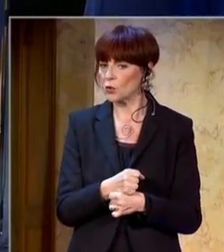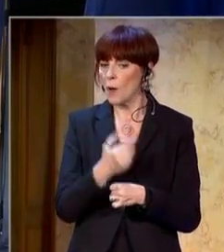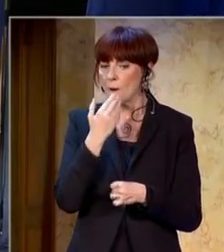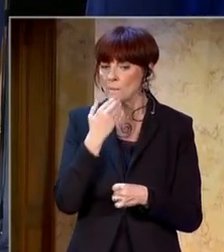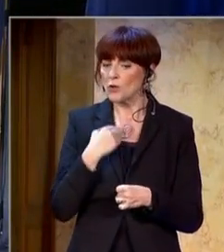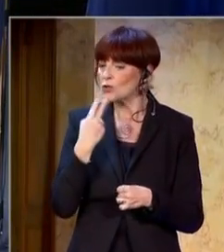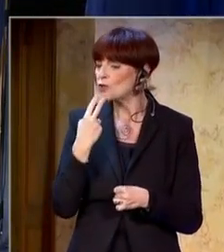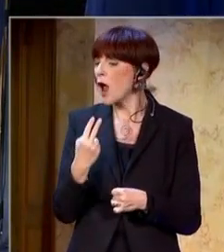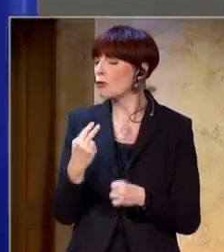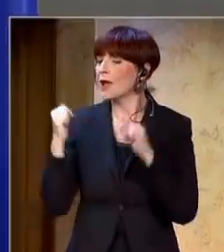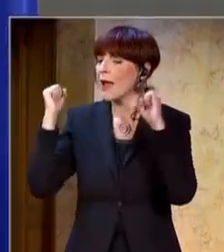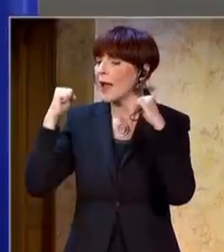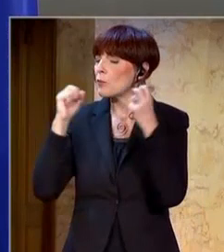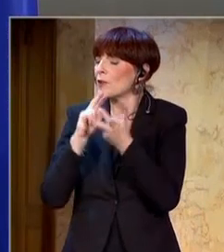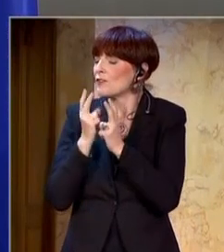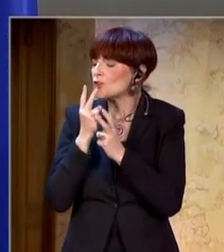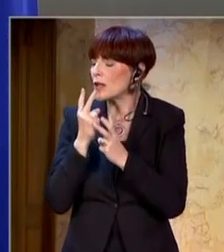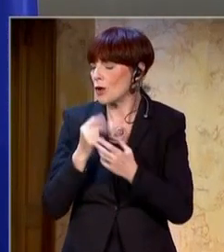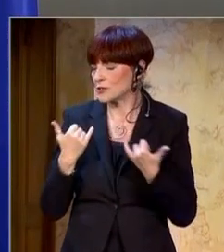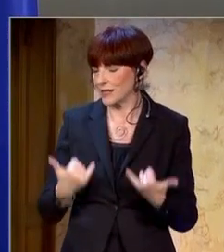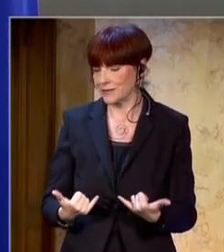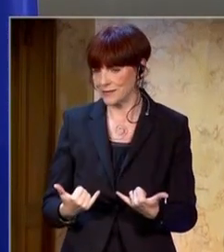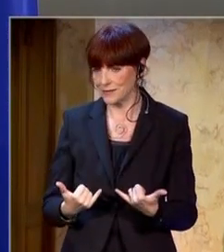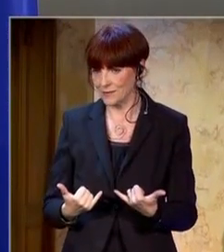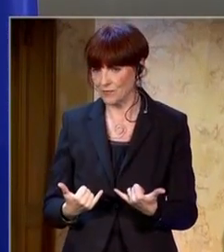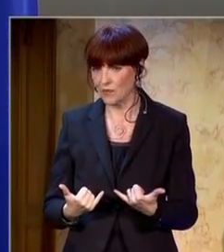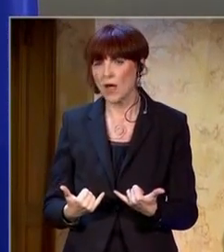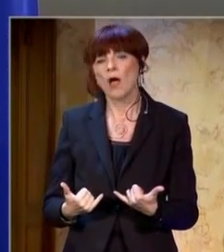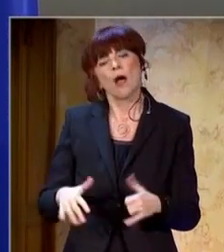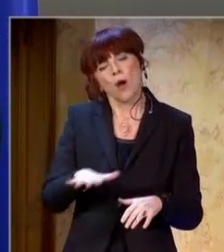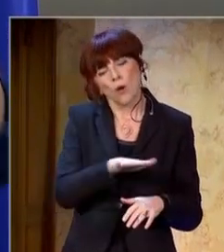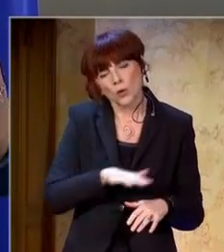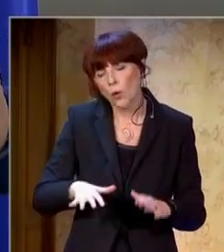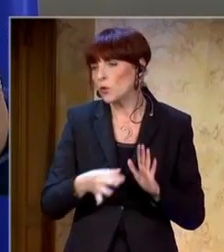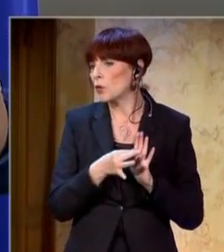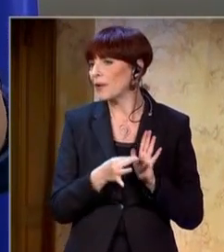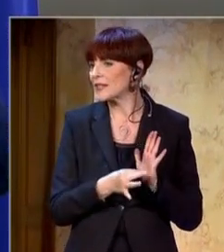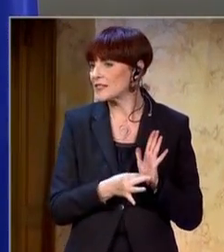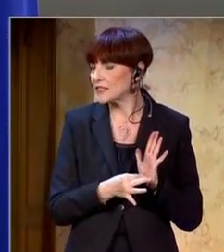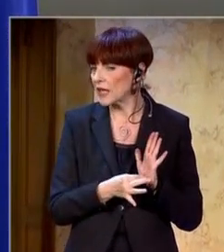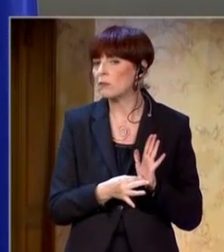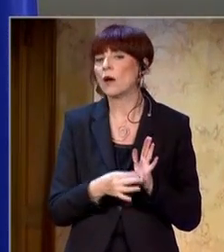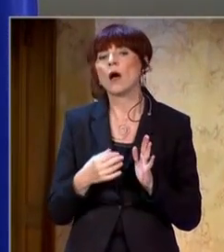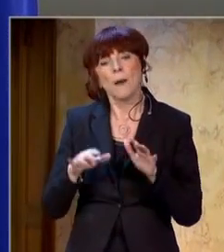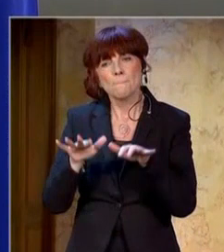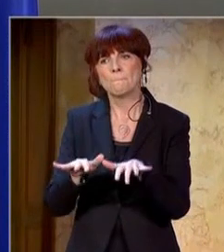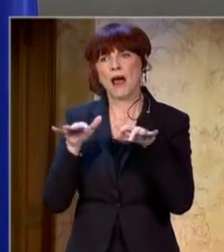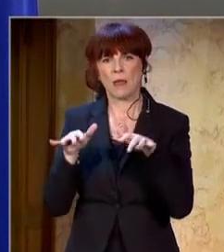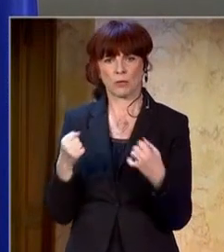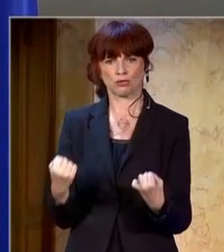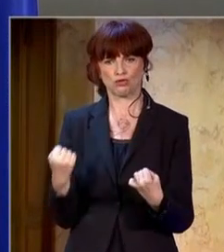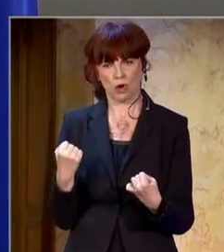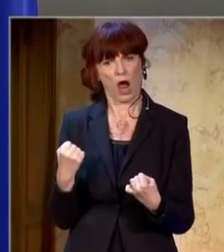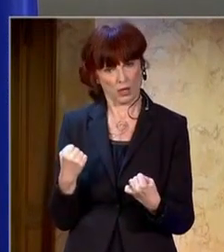und ein paar Gedanken mit Ihnen teilen. Ich habe schon gesagt, ein Grundprinzip war ein starker Parlamentarismus, ein Parlament. Und ich glaube, es ist ein